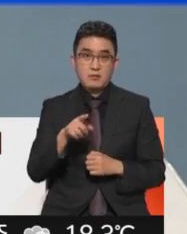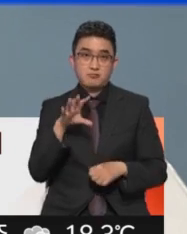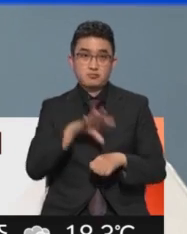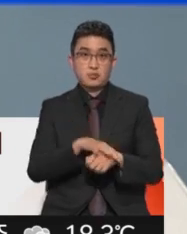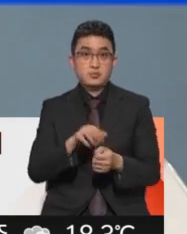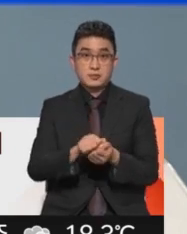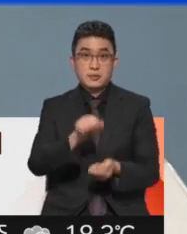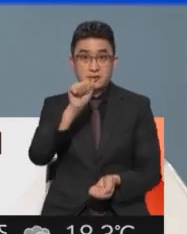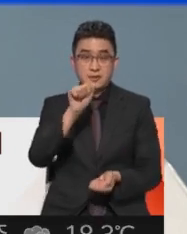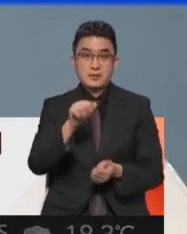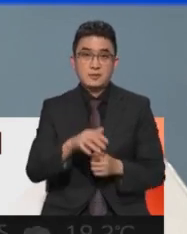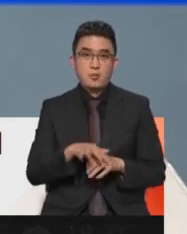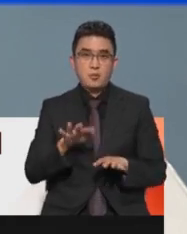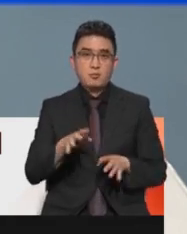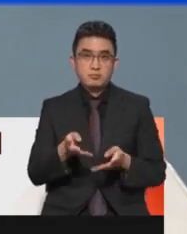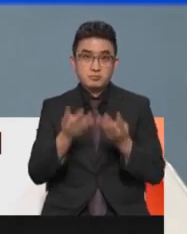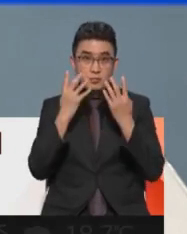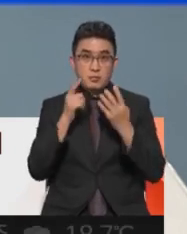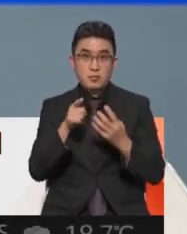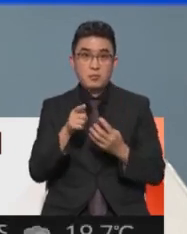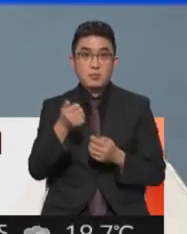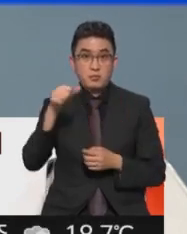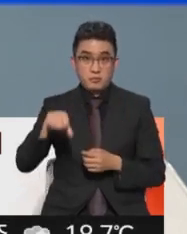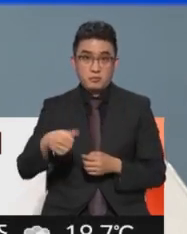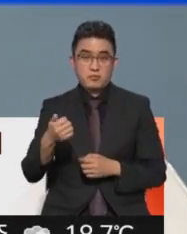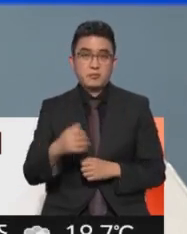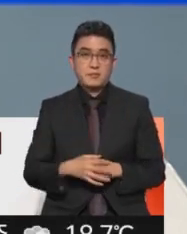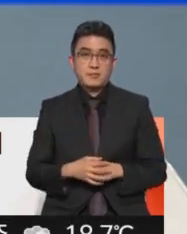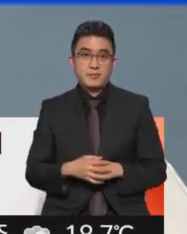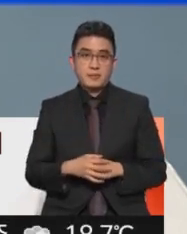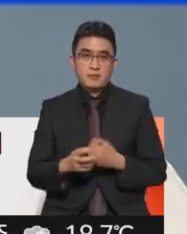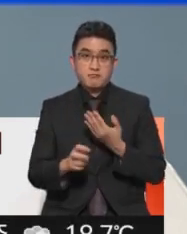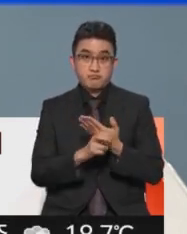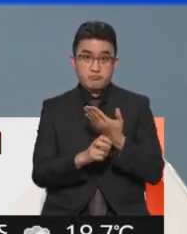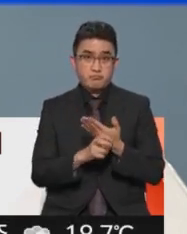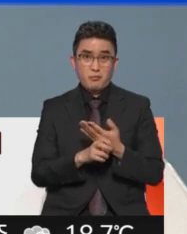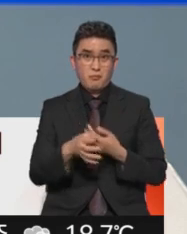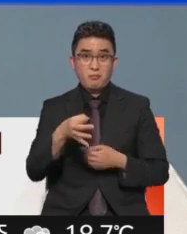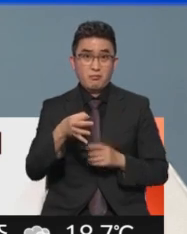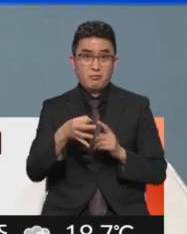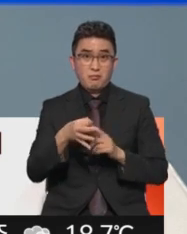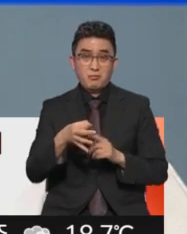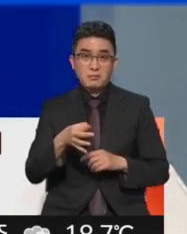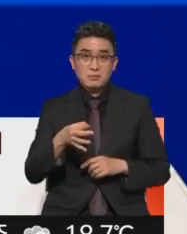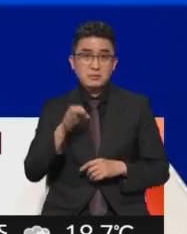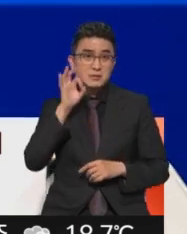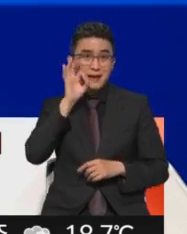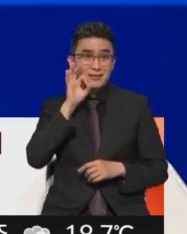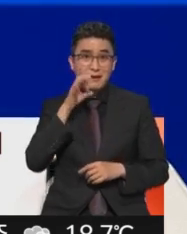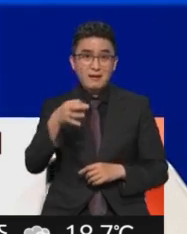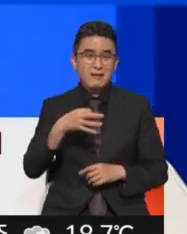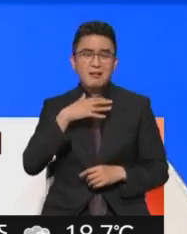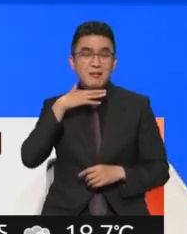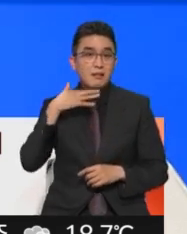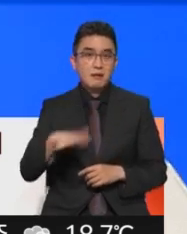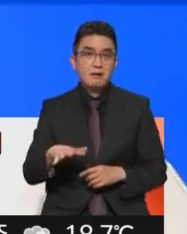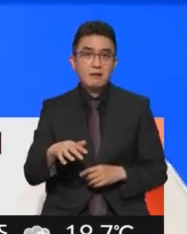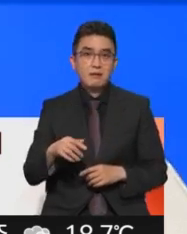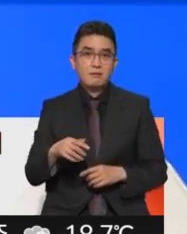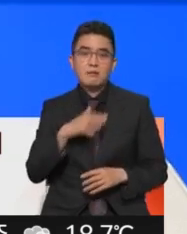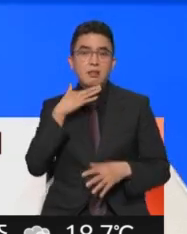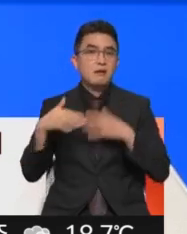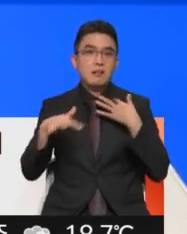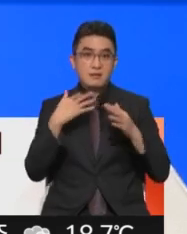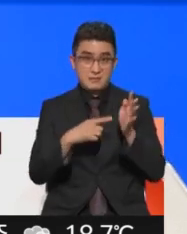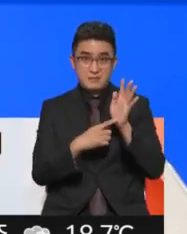오늘 구속 여부가 결정이 됩니다 이재명 대표는 오늘 불법 대선 자금은 커녕 사탕 하나도 받은 적 없다며 재차 의혹을 강하게